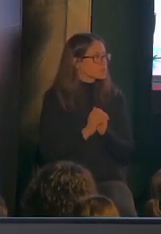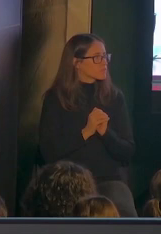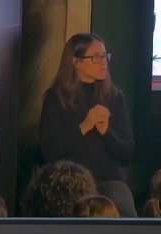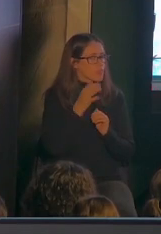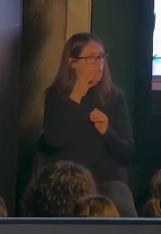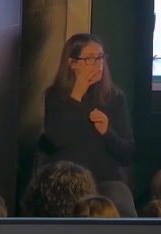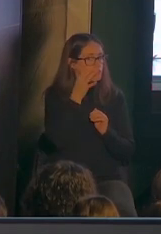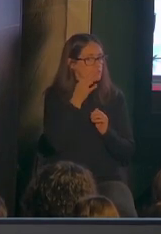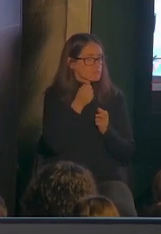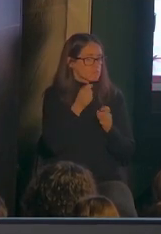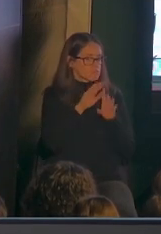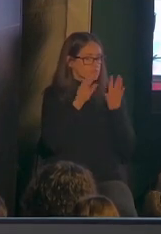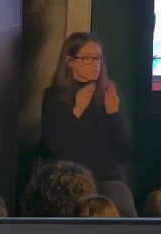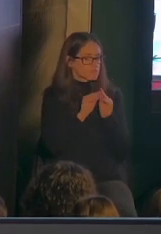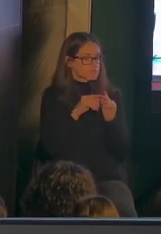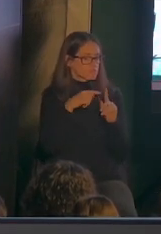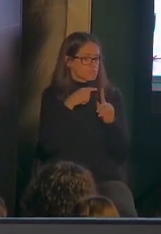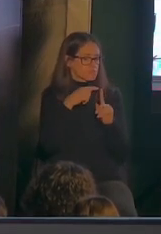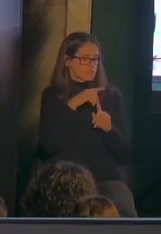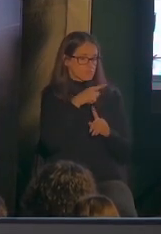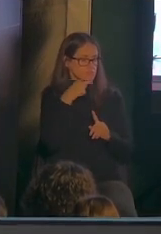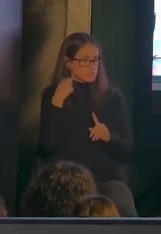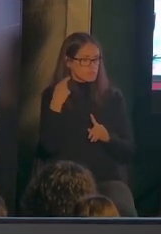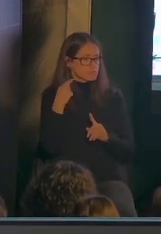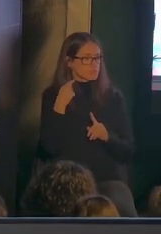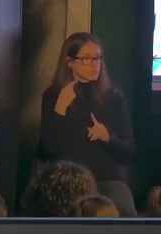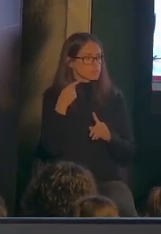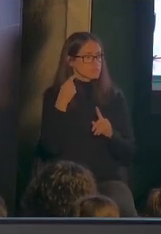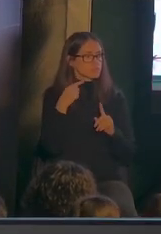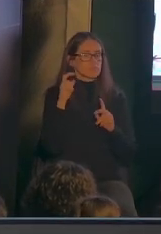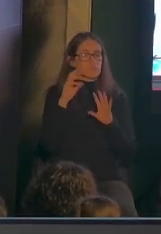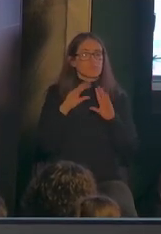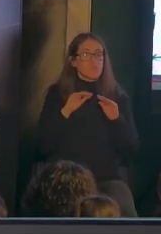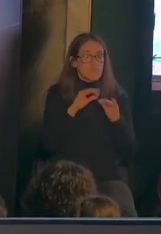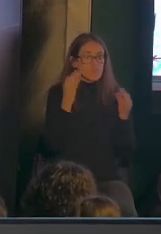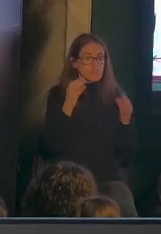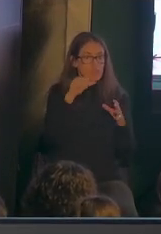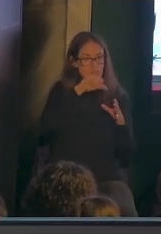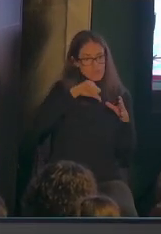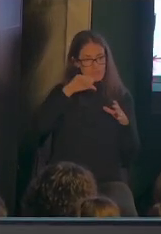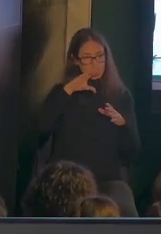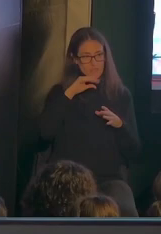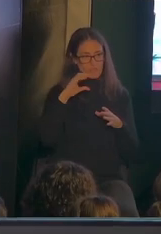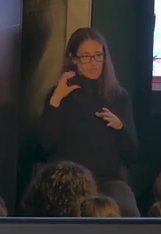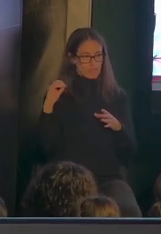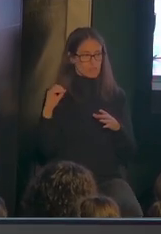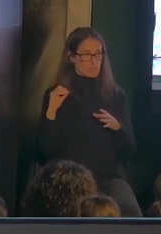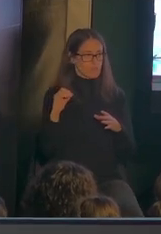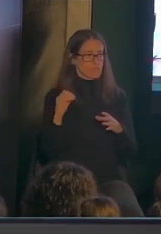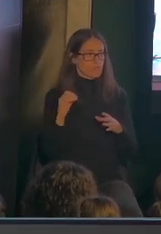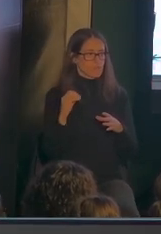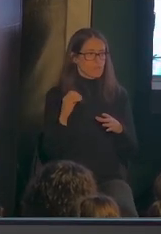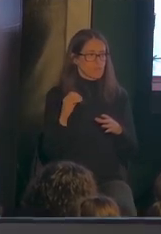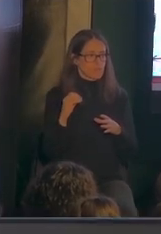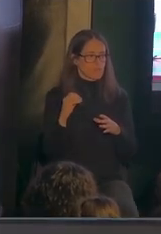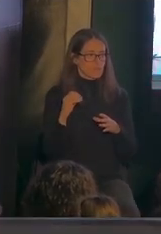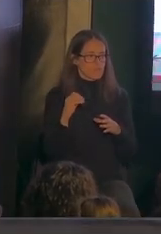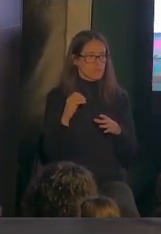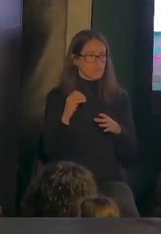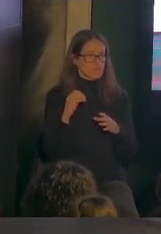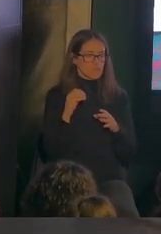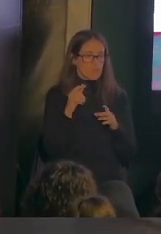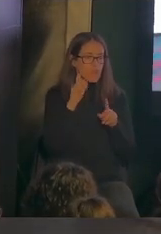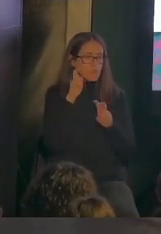molt bo. Tenim un oli de coco, vale? Que ara el anirem a